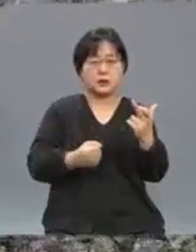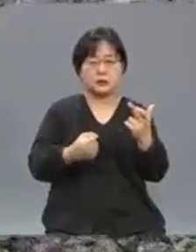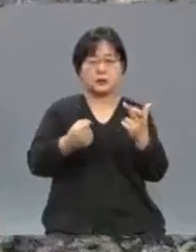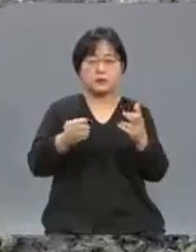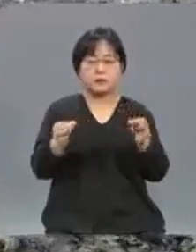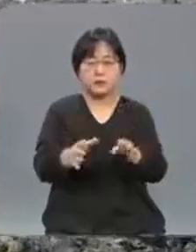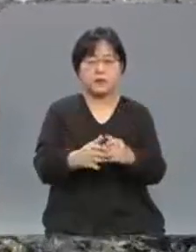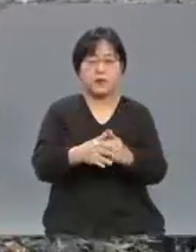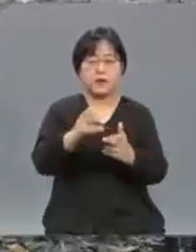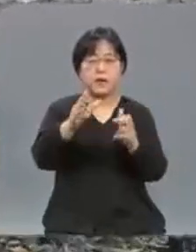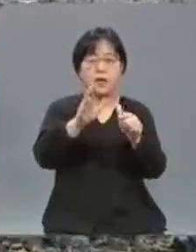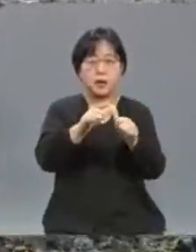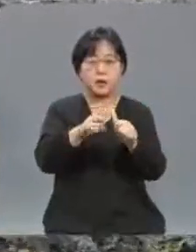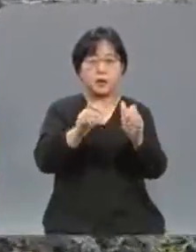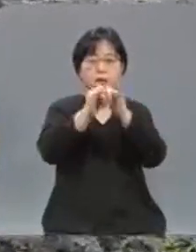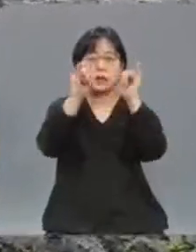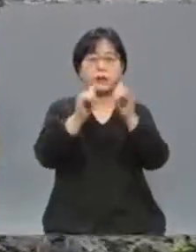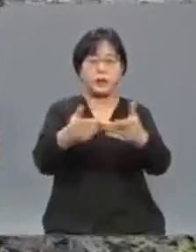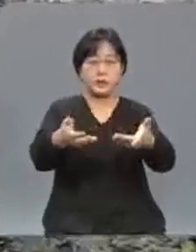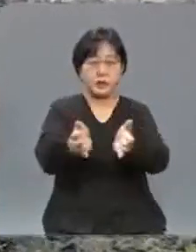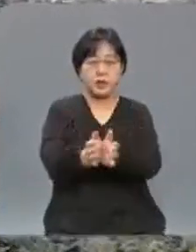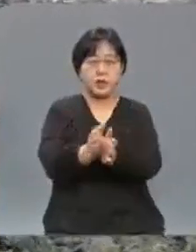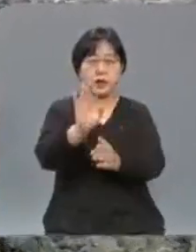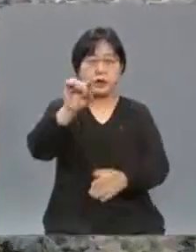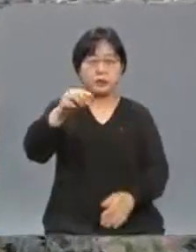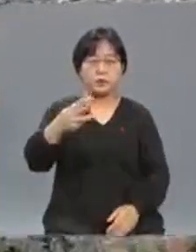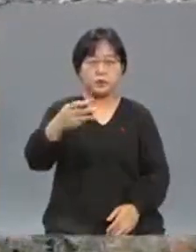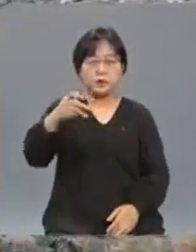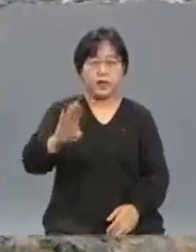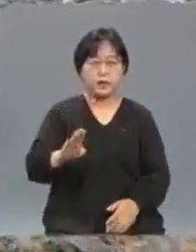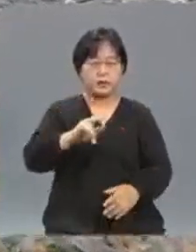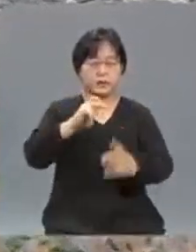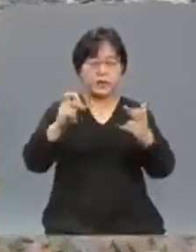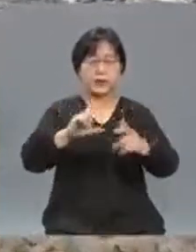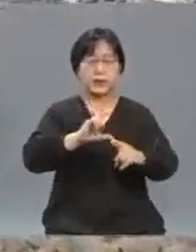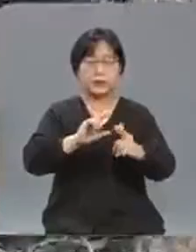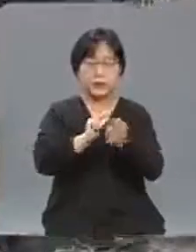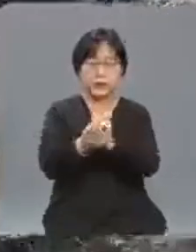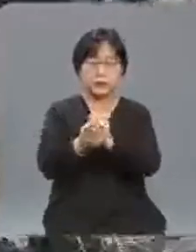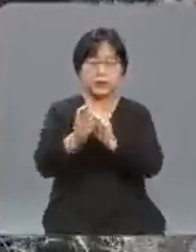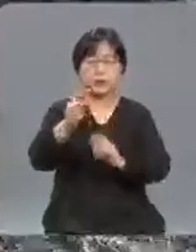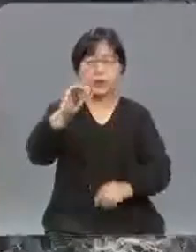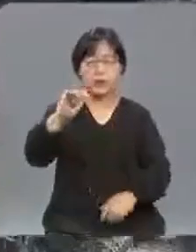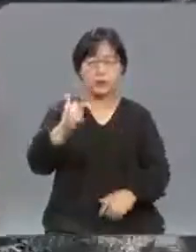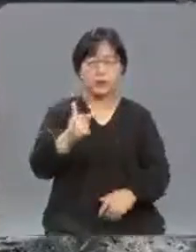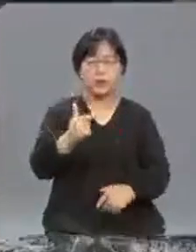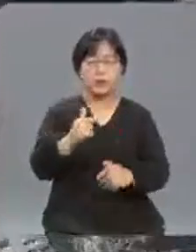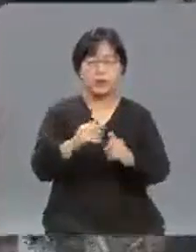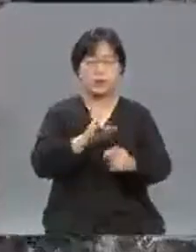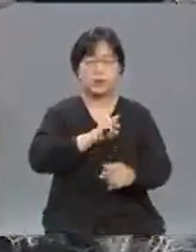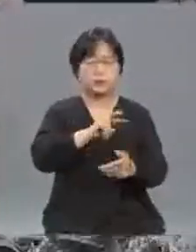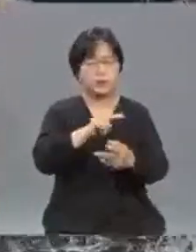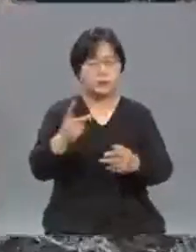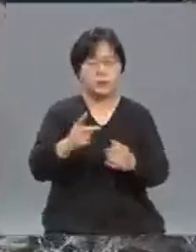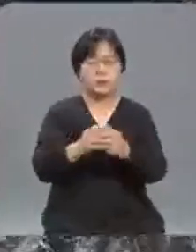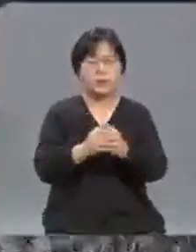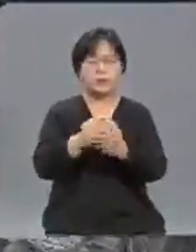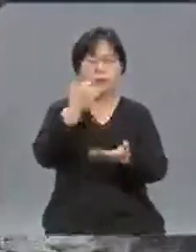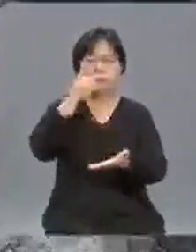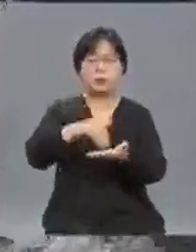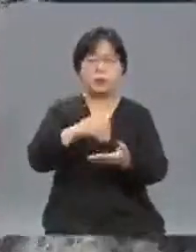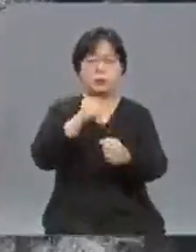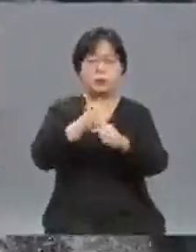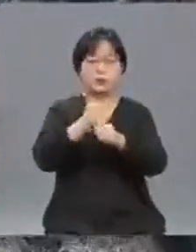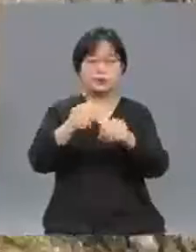한편 군의 한 사회단체가 불갑산 대신 모악산 산의 명칭을 정정해야 한다며 표지석을 설치한